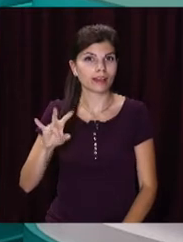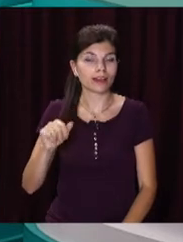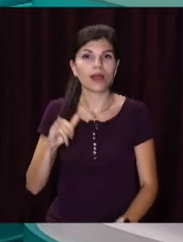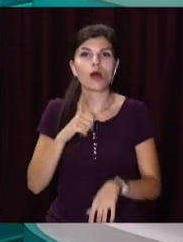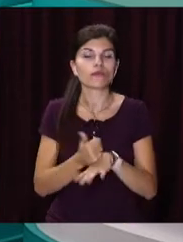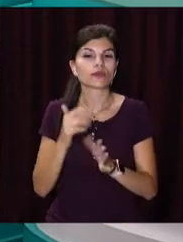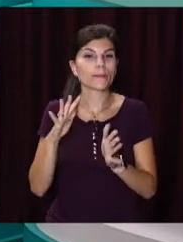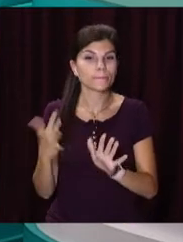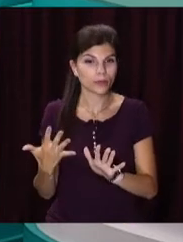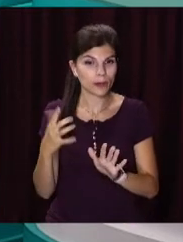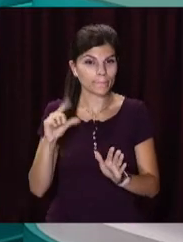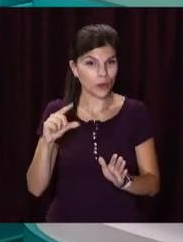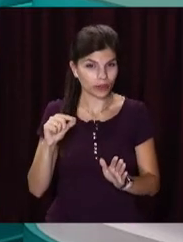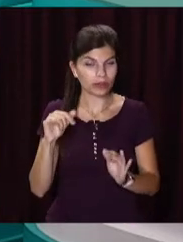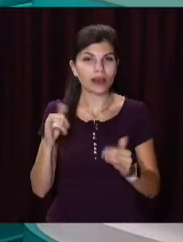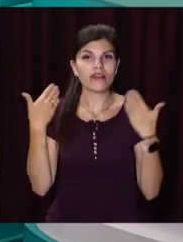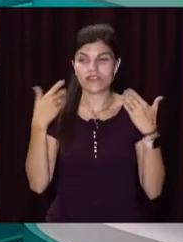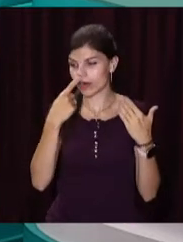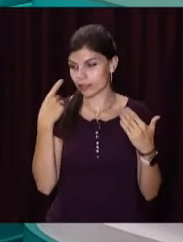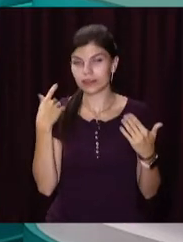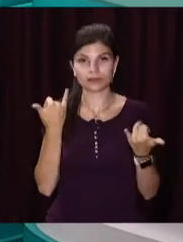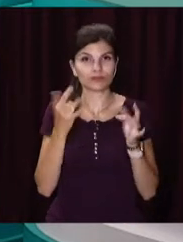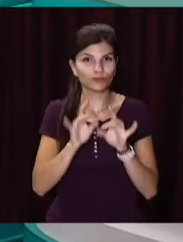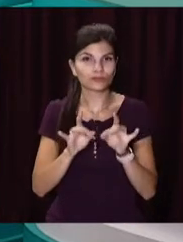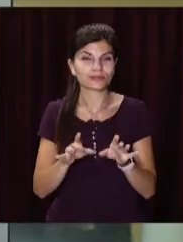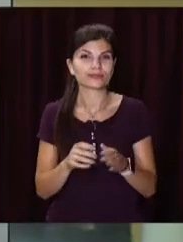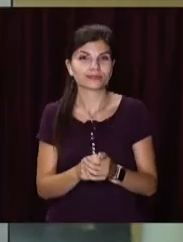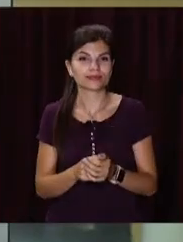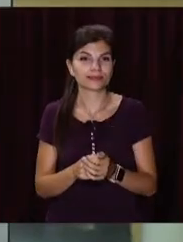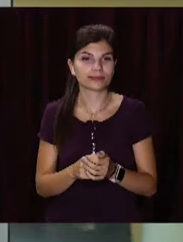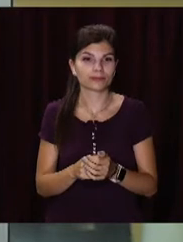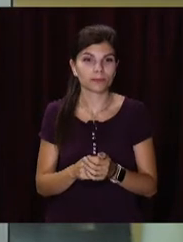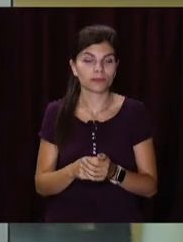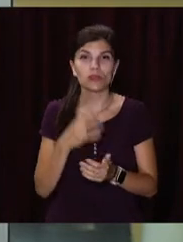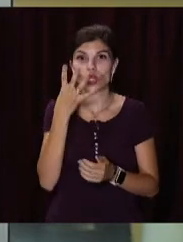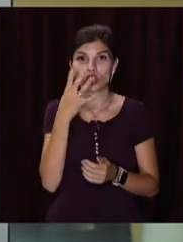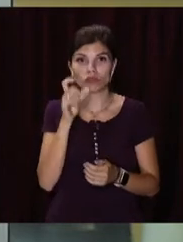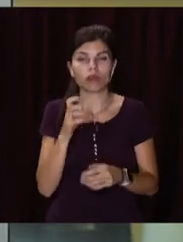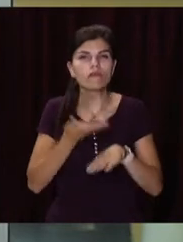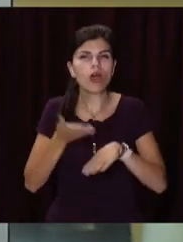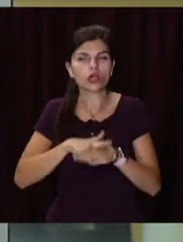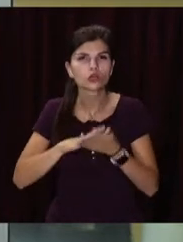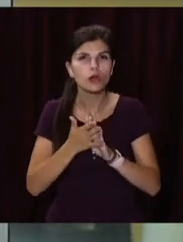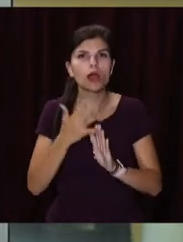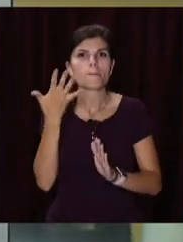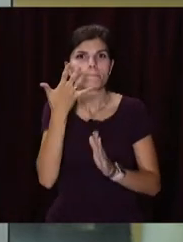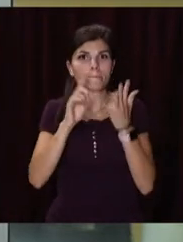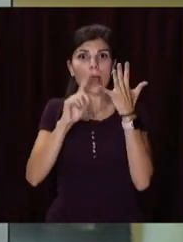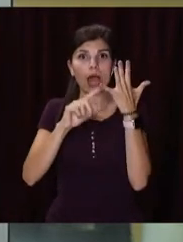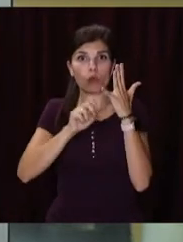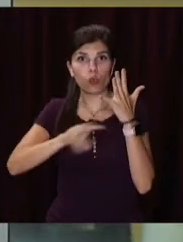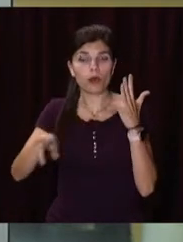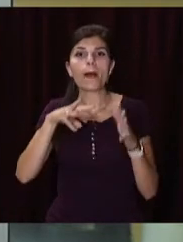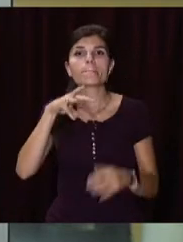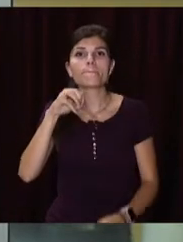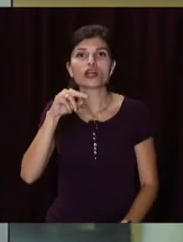І про головні події понеділка та вихідних дивіться просто зараз. Четверо у важкому стані, п'ятий утік. У лікарні